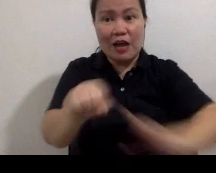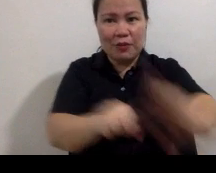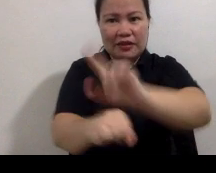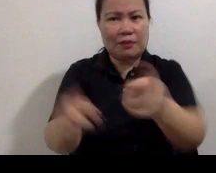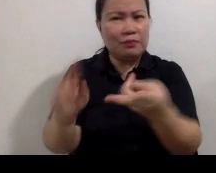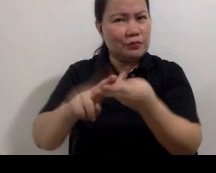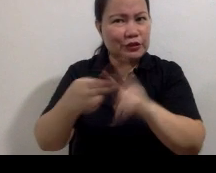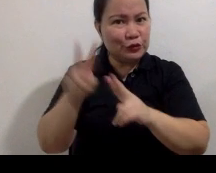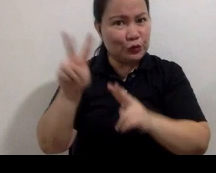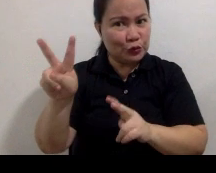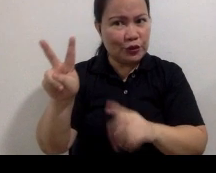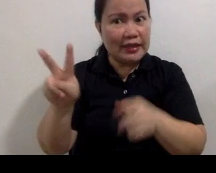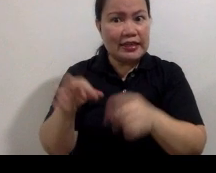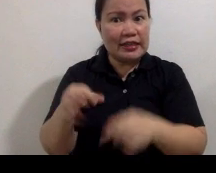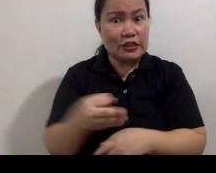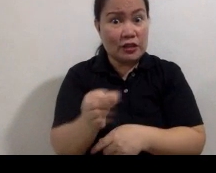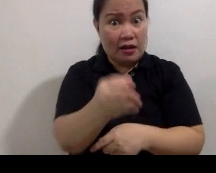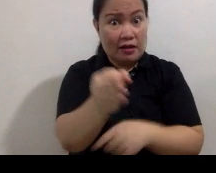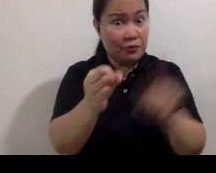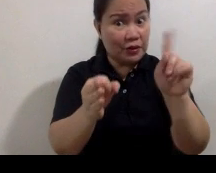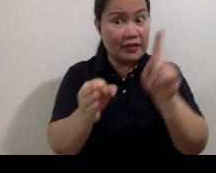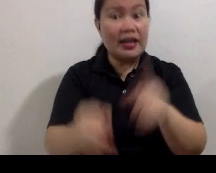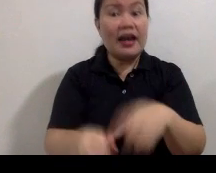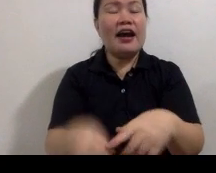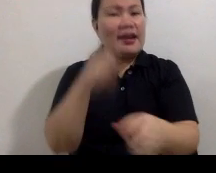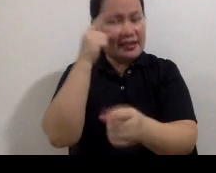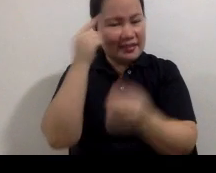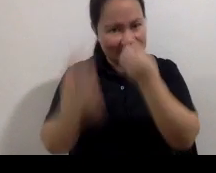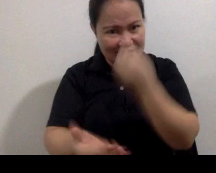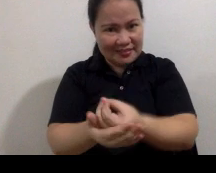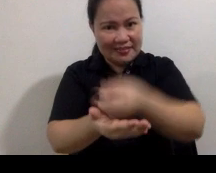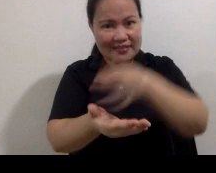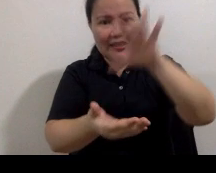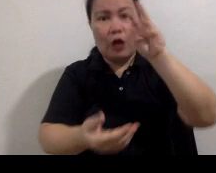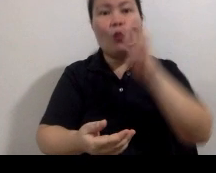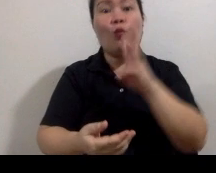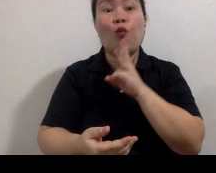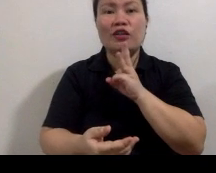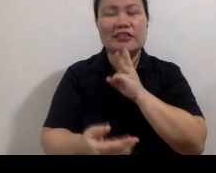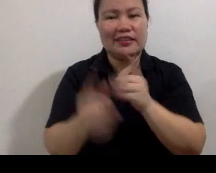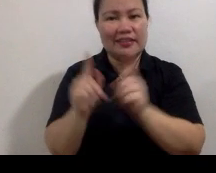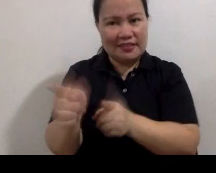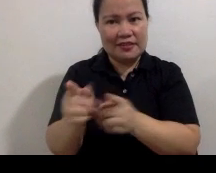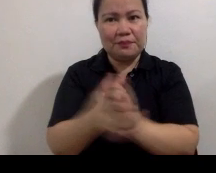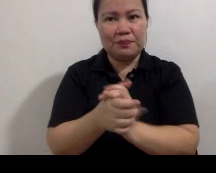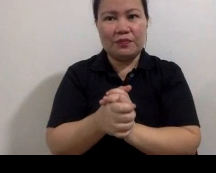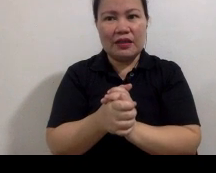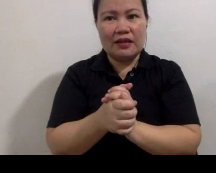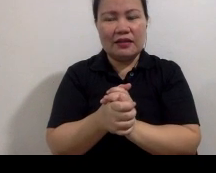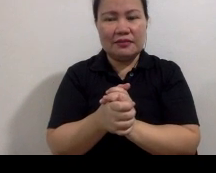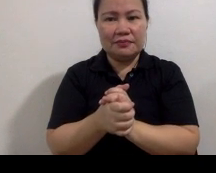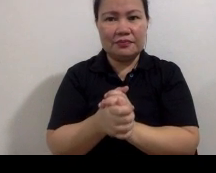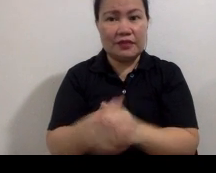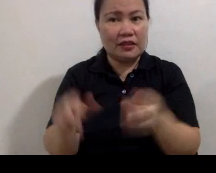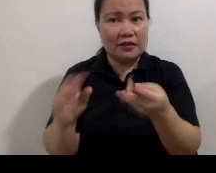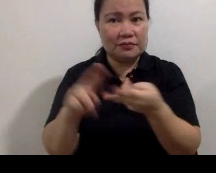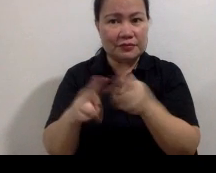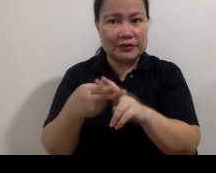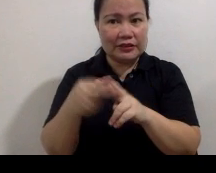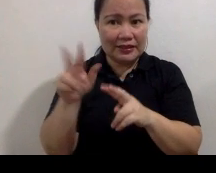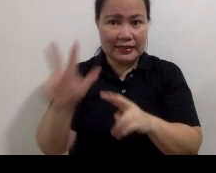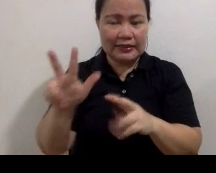lupa. Number 2. Isda. Tama, yamang tubig. Number